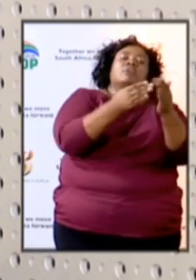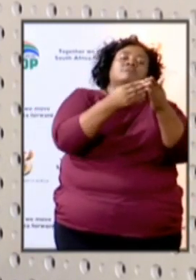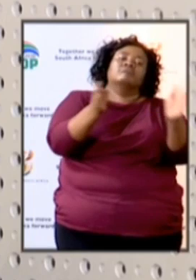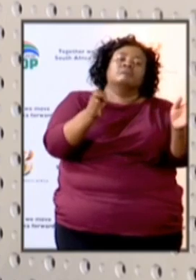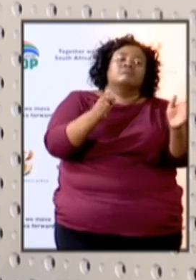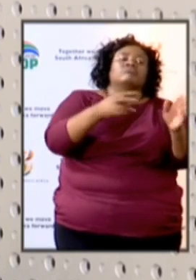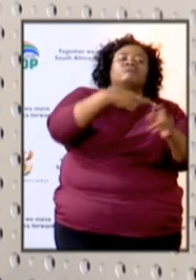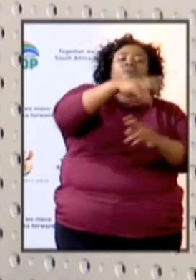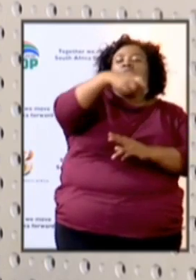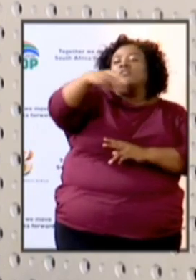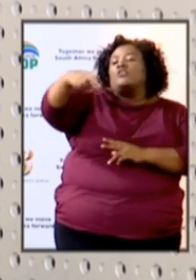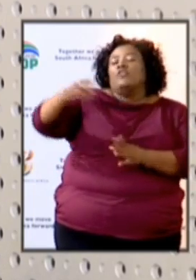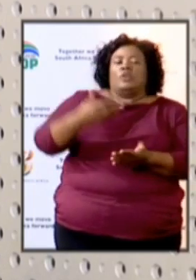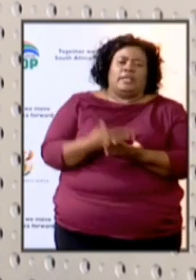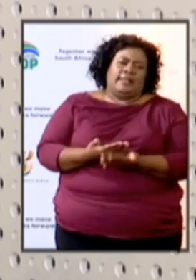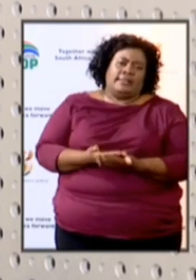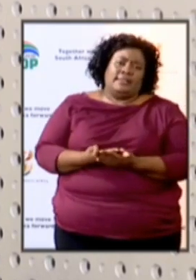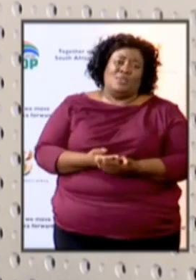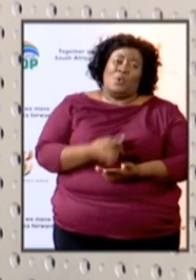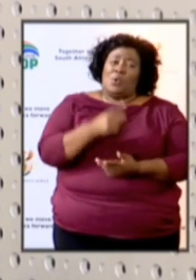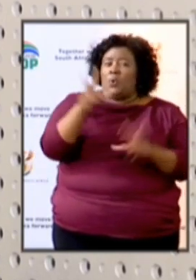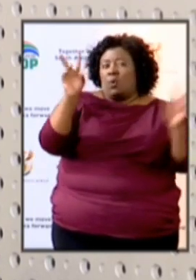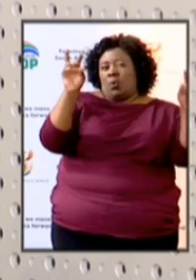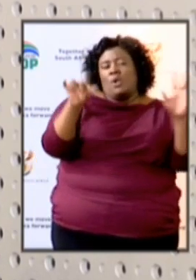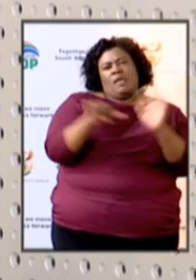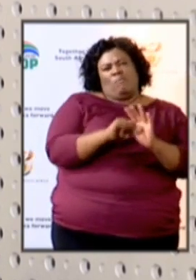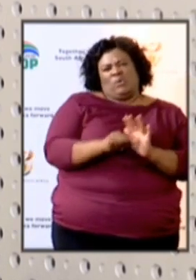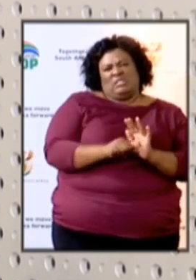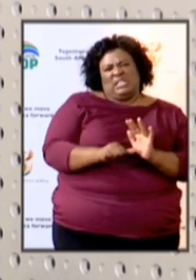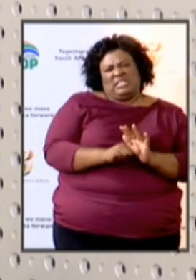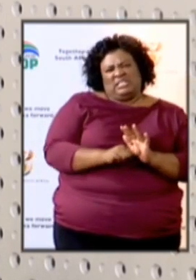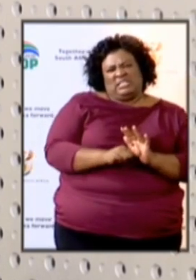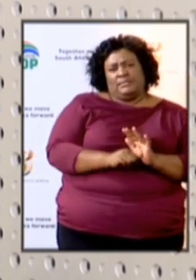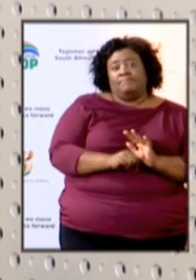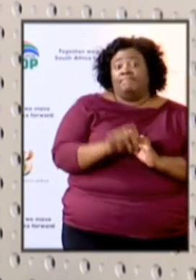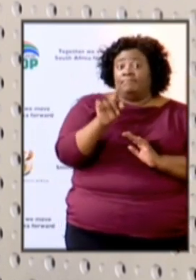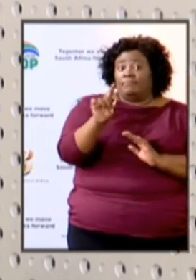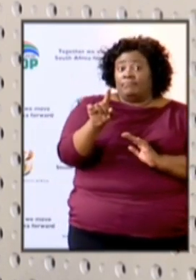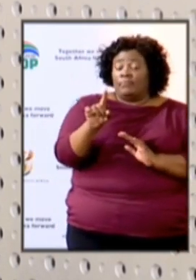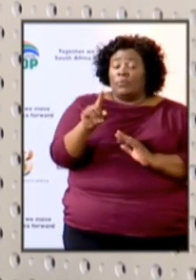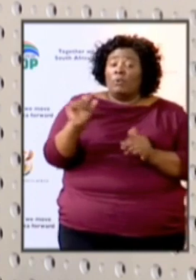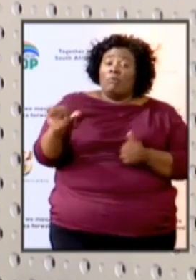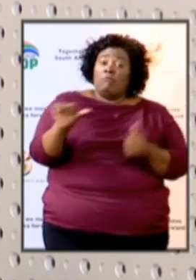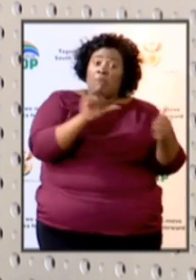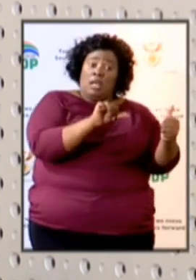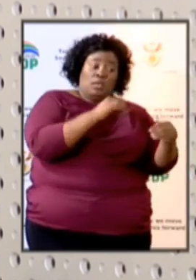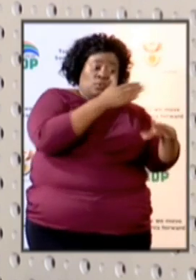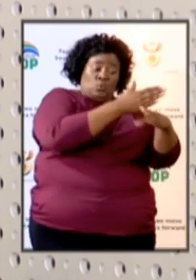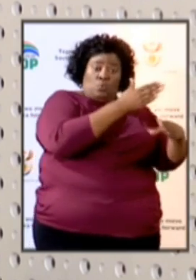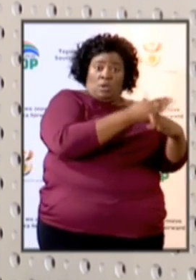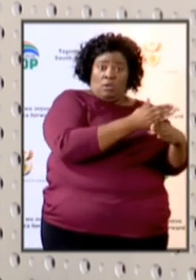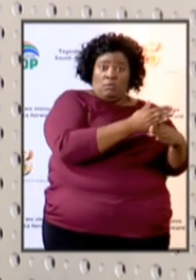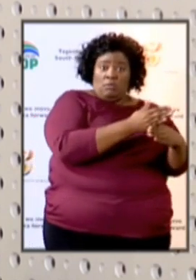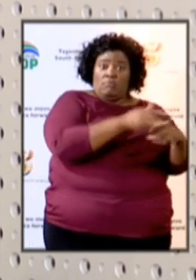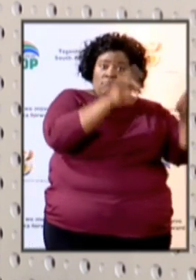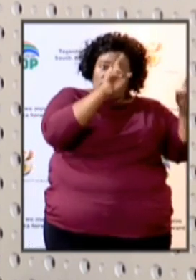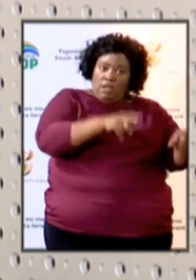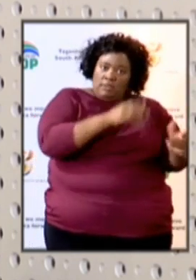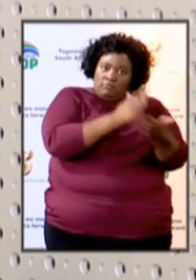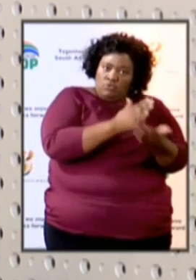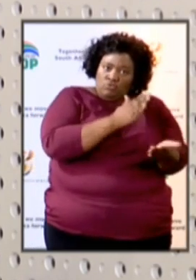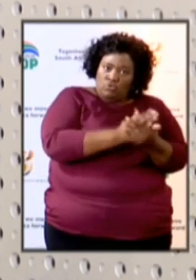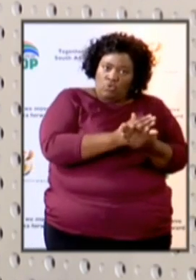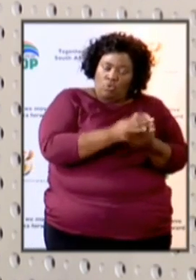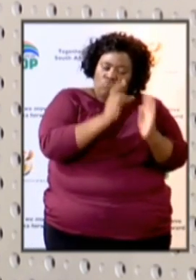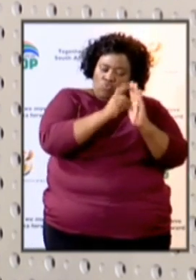so lezi zinto zibalekile kakhulu makiwe emsebenzini kufanele yonke into ilandelwe ngoba